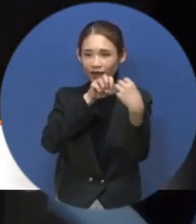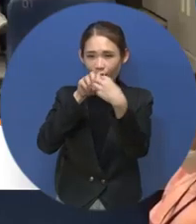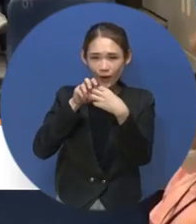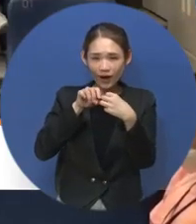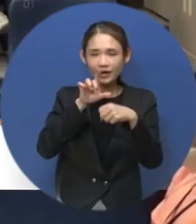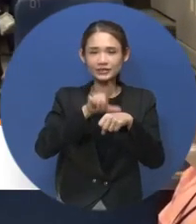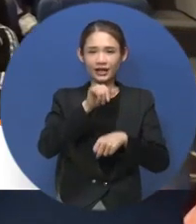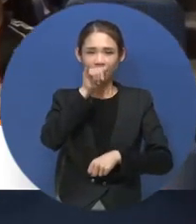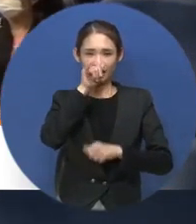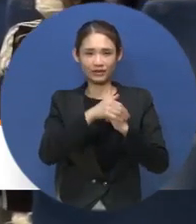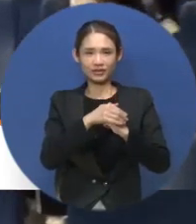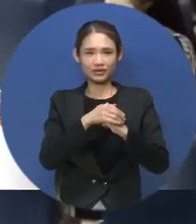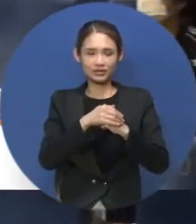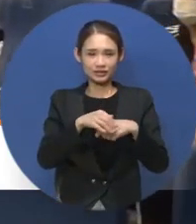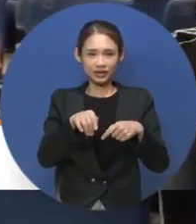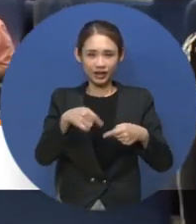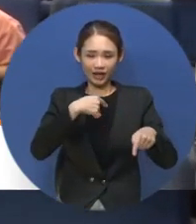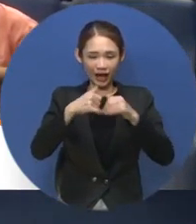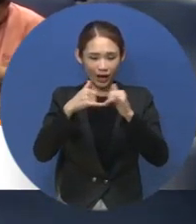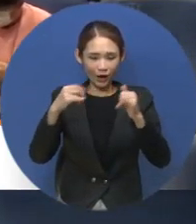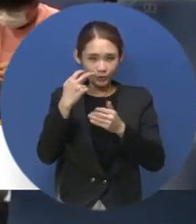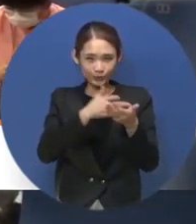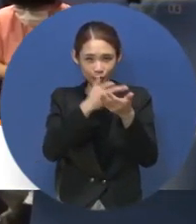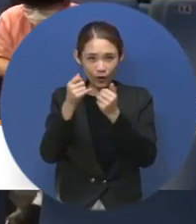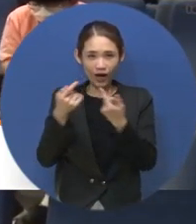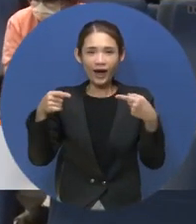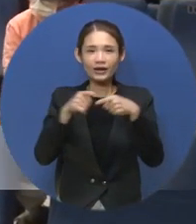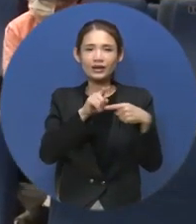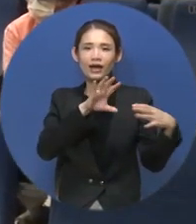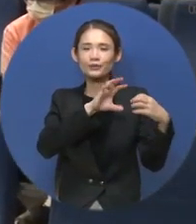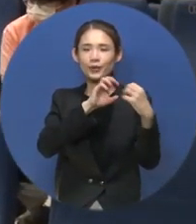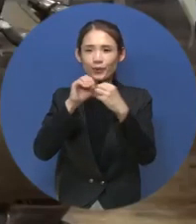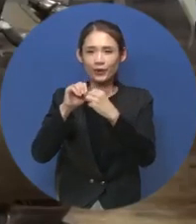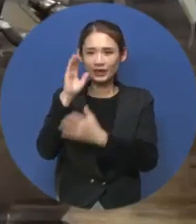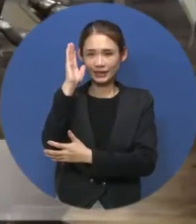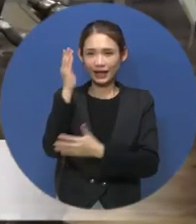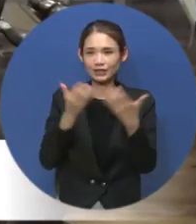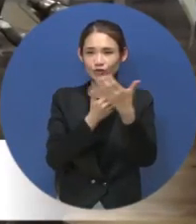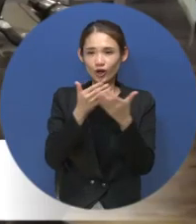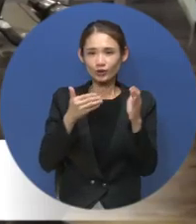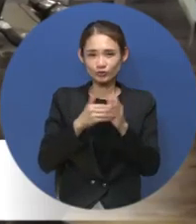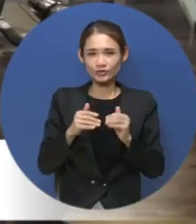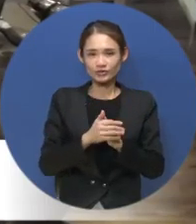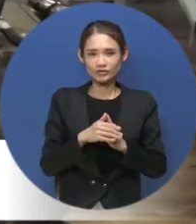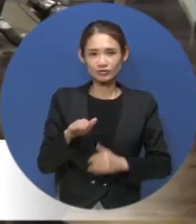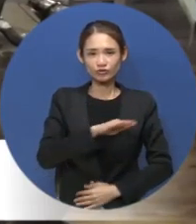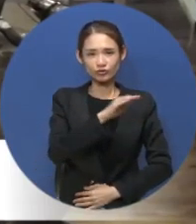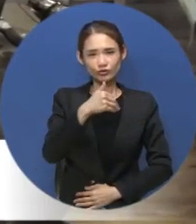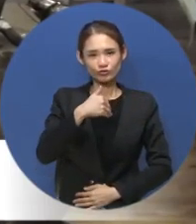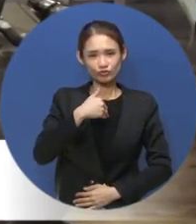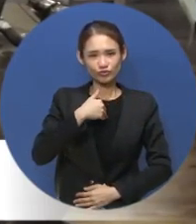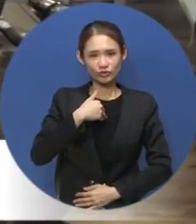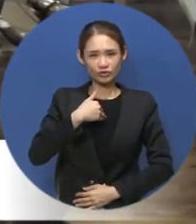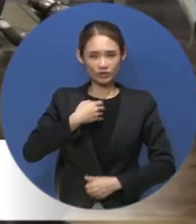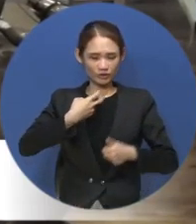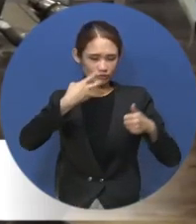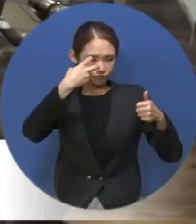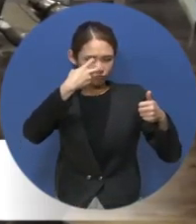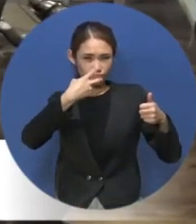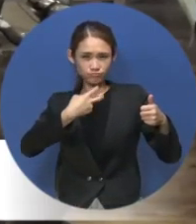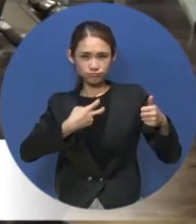것입니다. 상영작은 학교 가는 길, 반신 불수 가족 등 영화제 수상작과 화제작을 중심으로